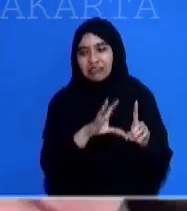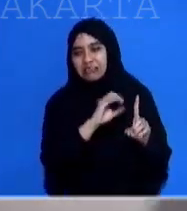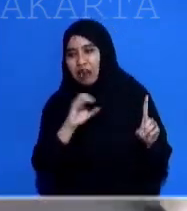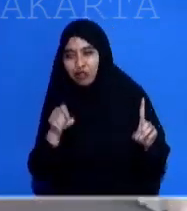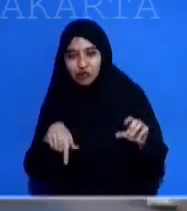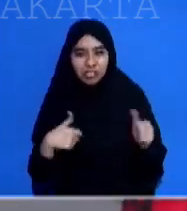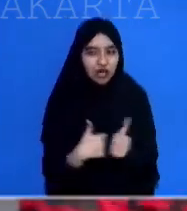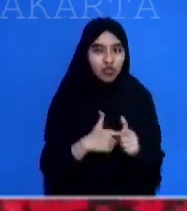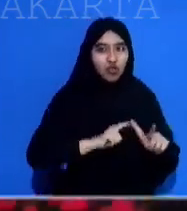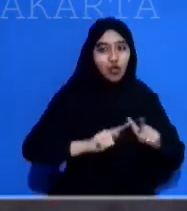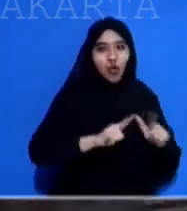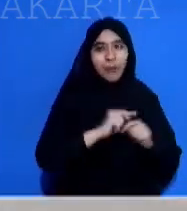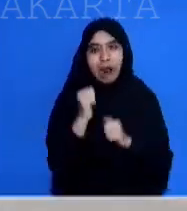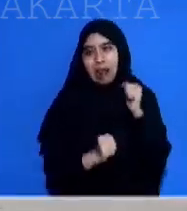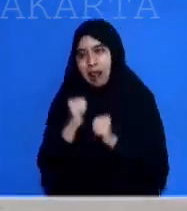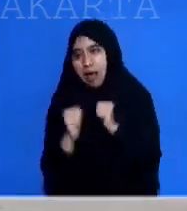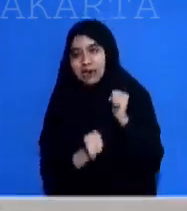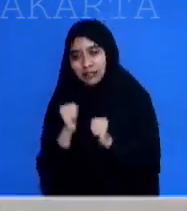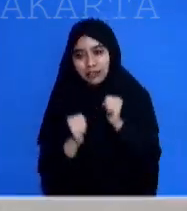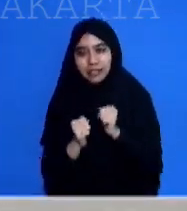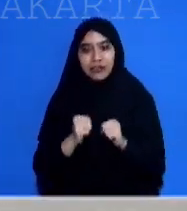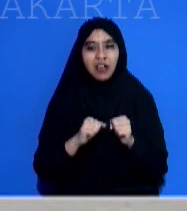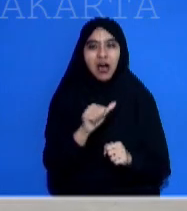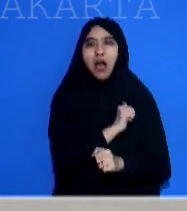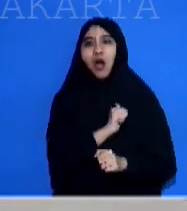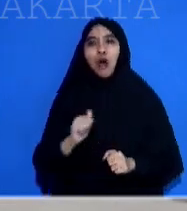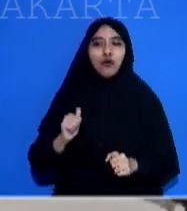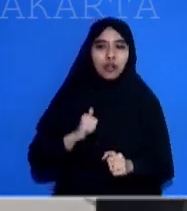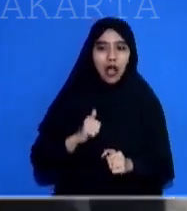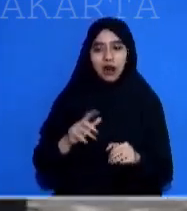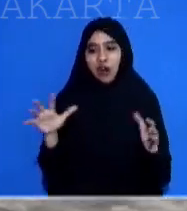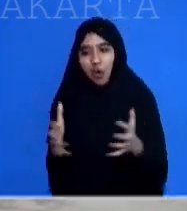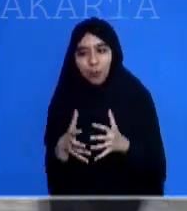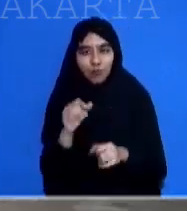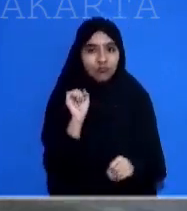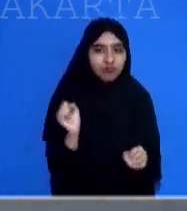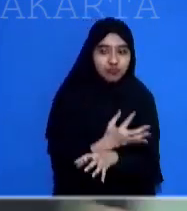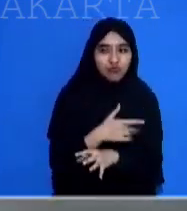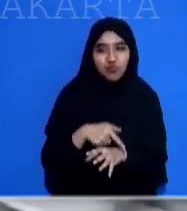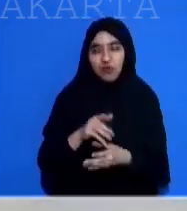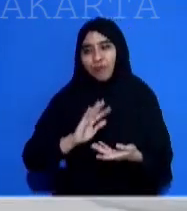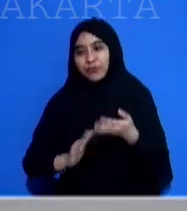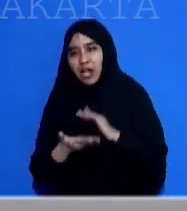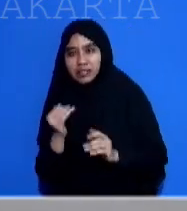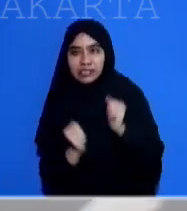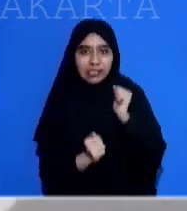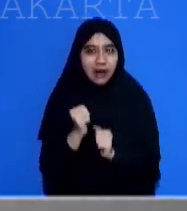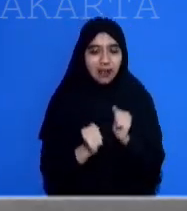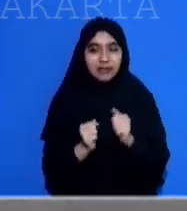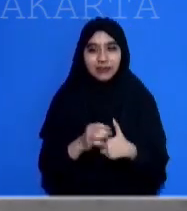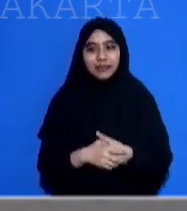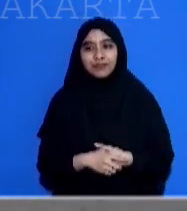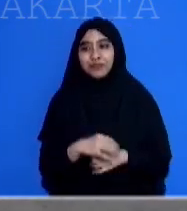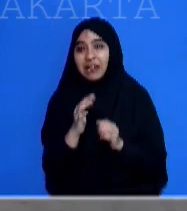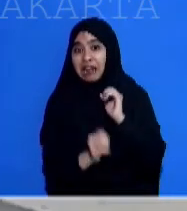lomba lari bertajuk Mayday Fun Run yang diikuti para anggota serikat buruh hingga berbagai komunitas lari di Kulon Progo peserta pun tampak berlari